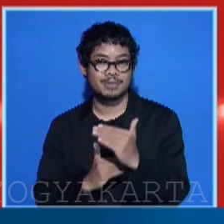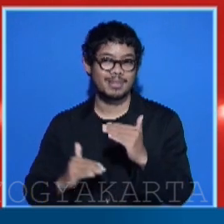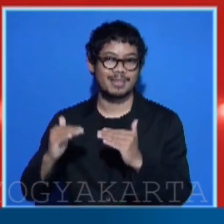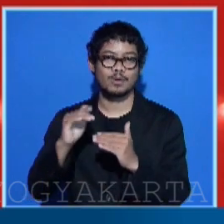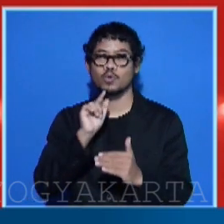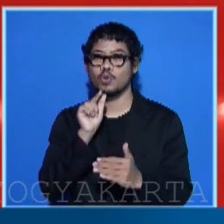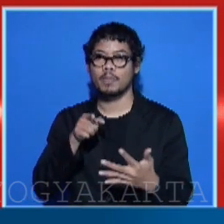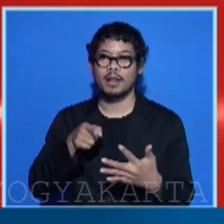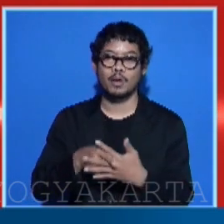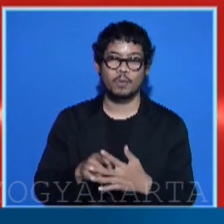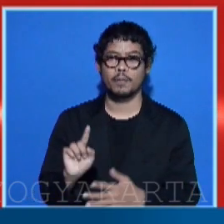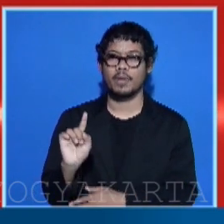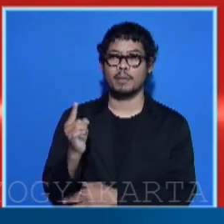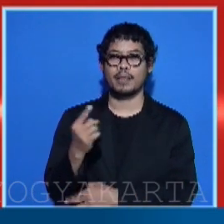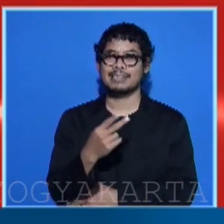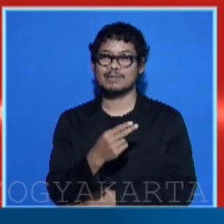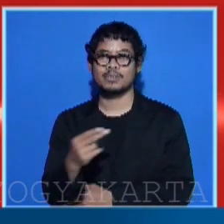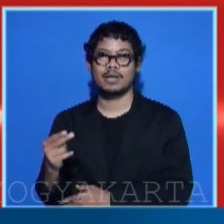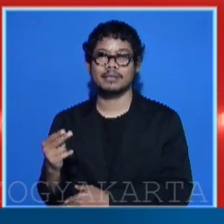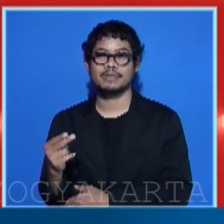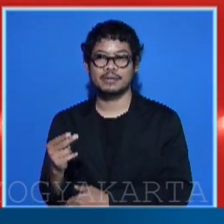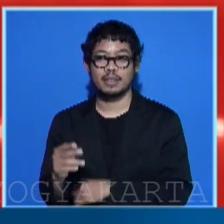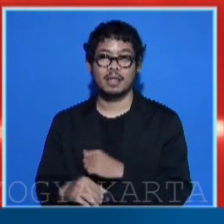pemilu pertama Indonesia tahun